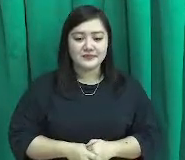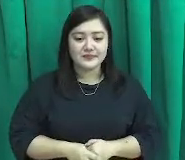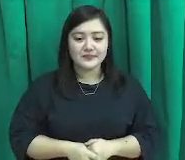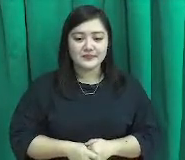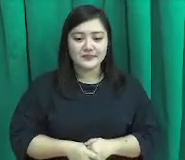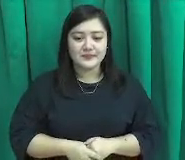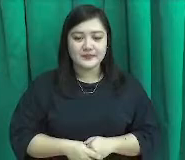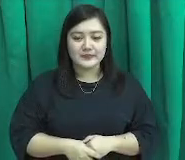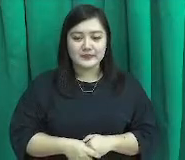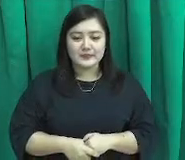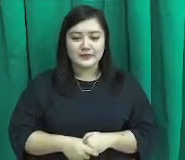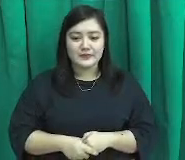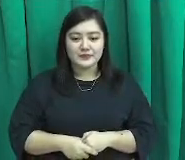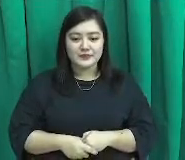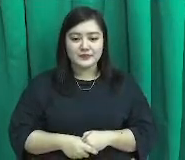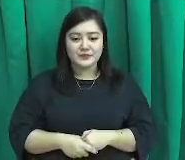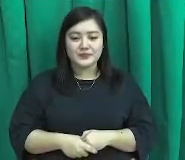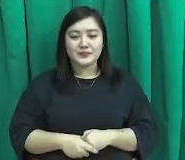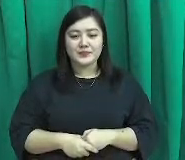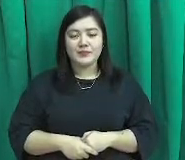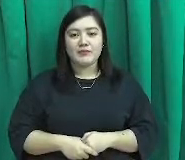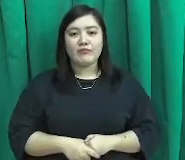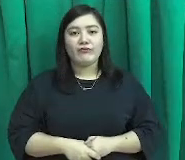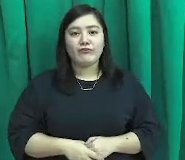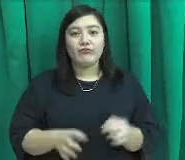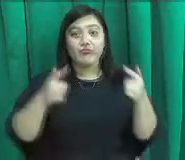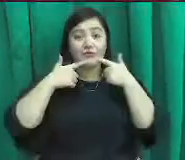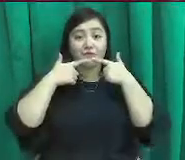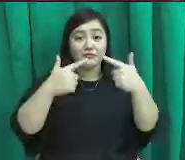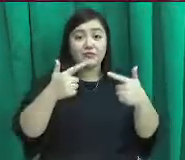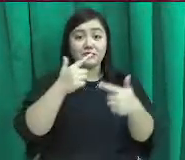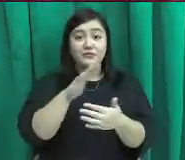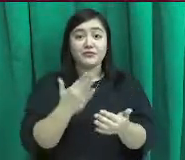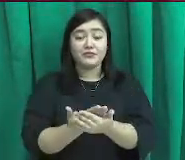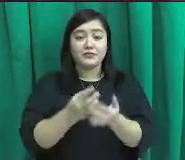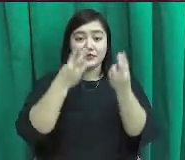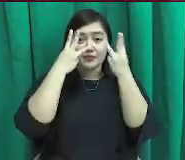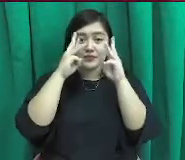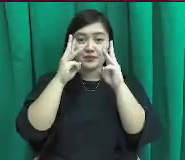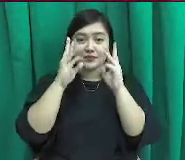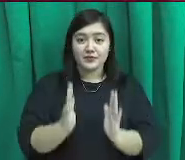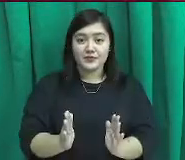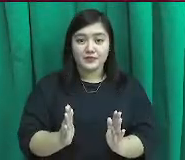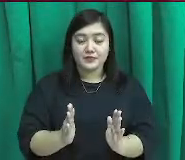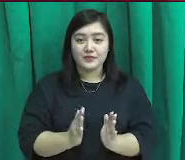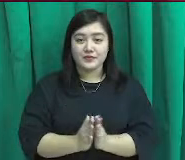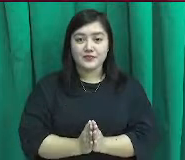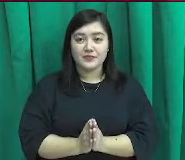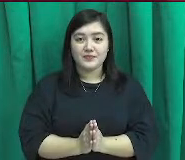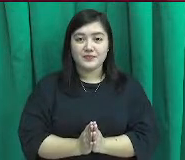mga binabati ko ang mga tagapanood po natin, ang area po ng